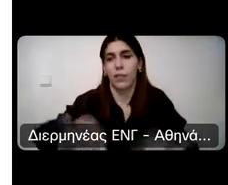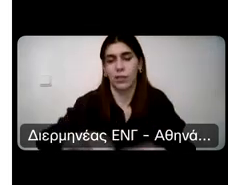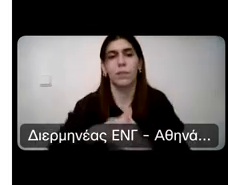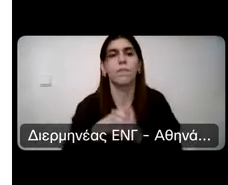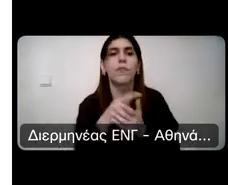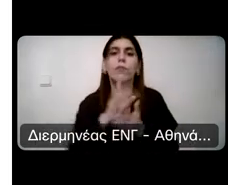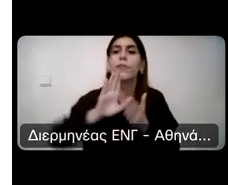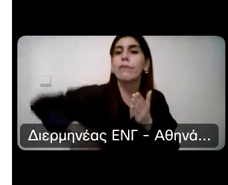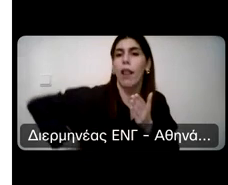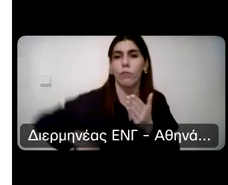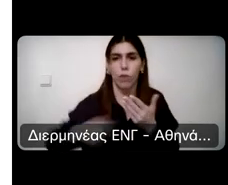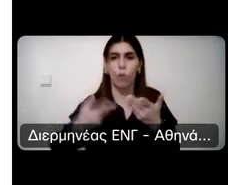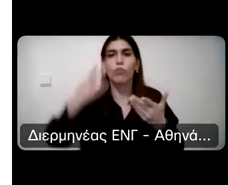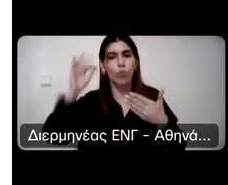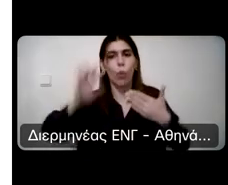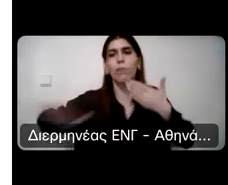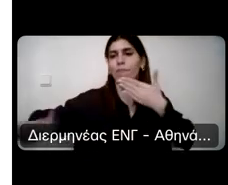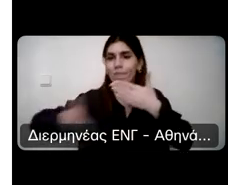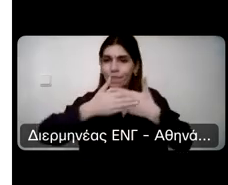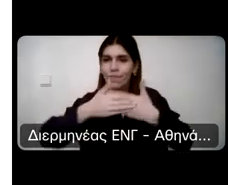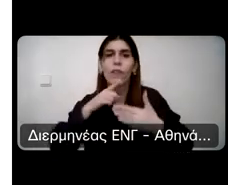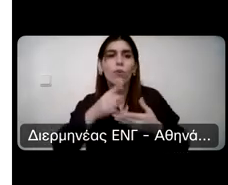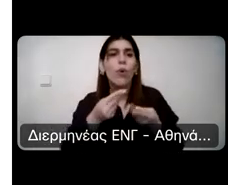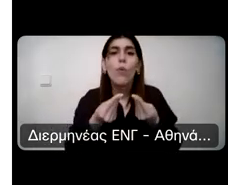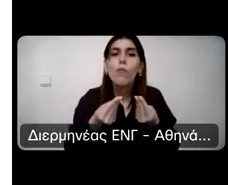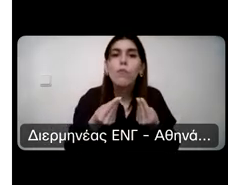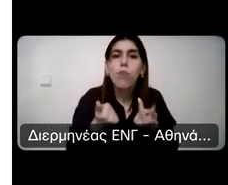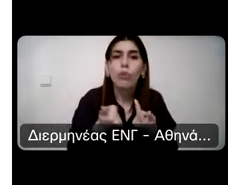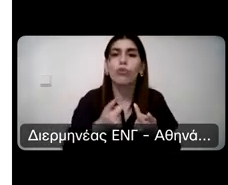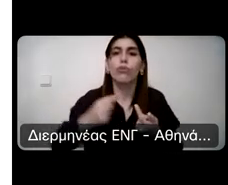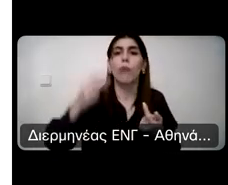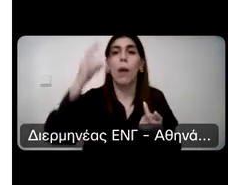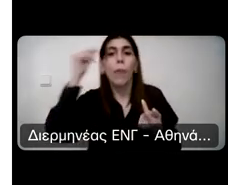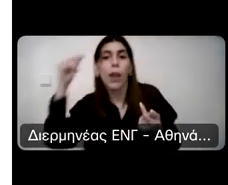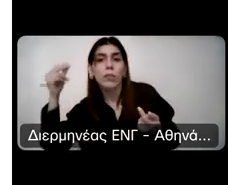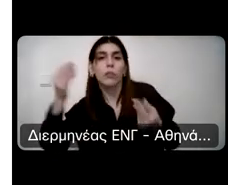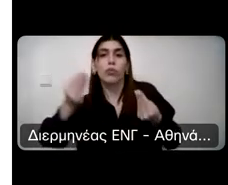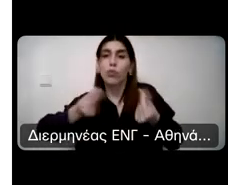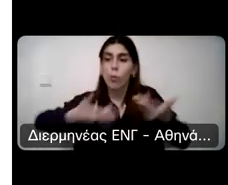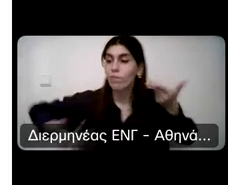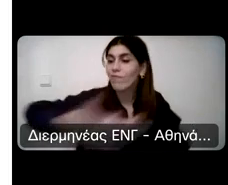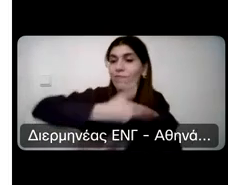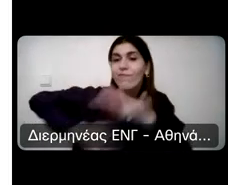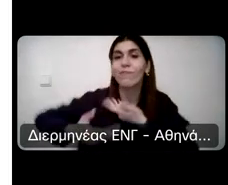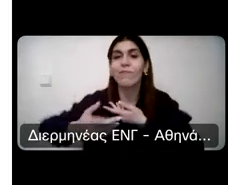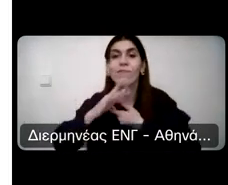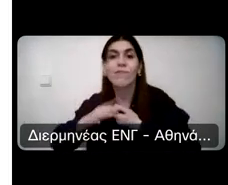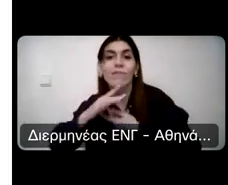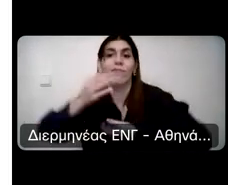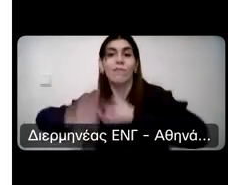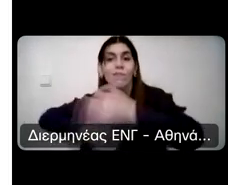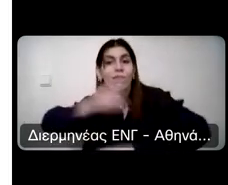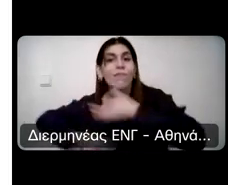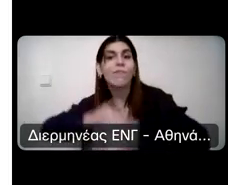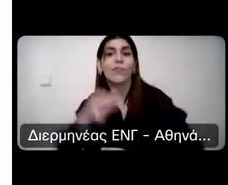πρακτικές συμπεριληπτικής γλώσσας στον ακαδημαϊκό χώρο. Η Κατερίνα Δαλακούρα, αναπληρώτρια καθηγήτρια στο